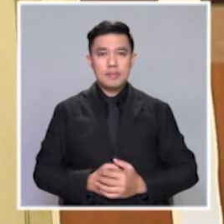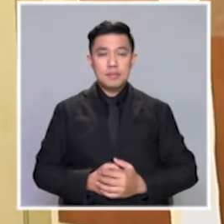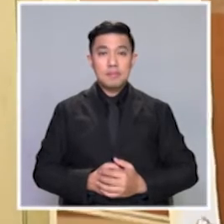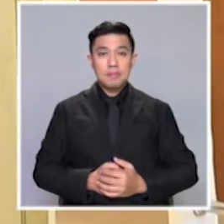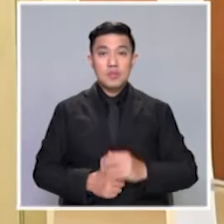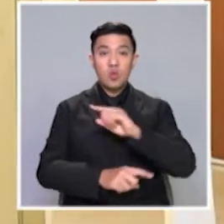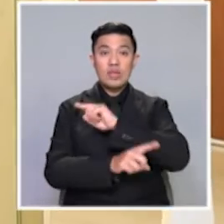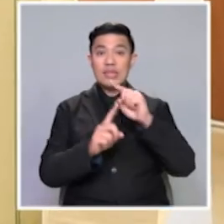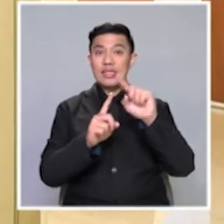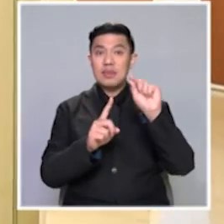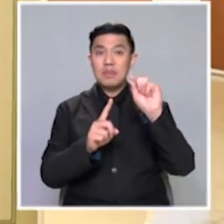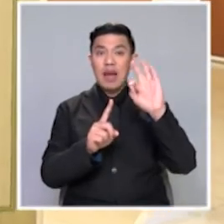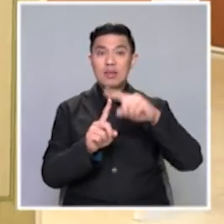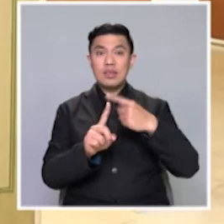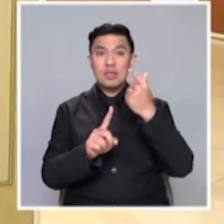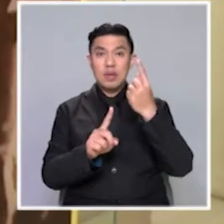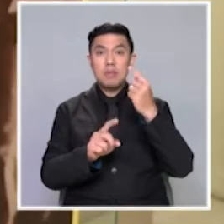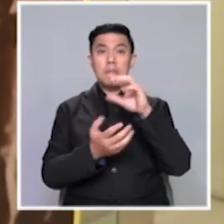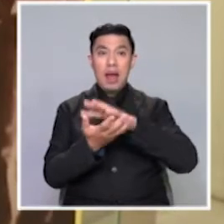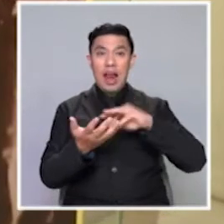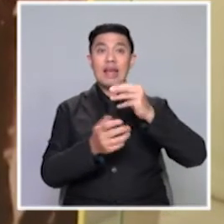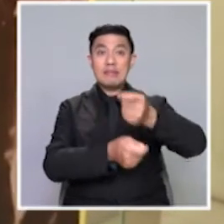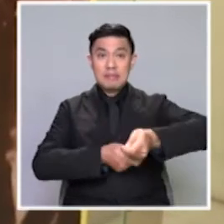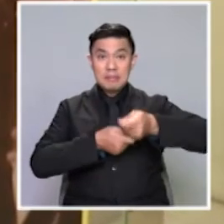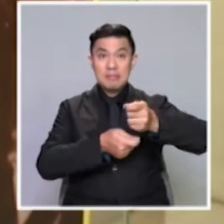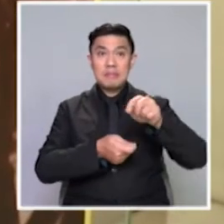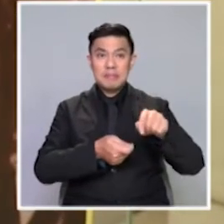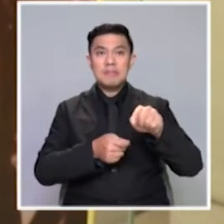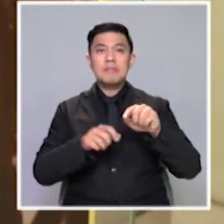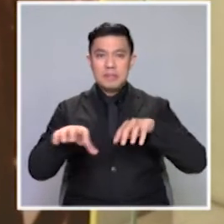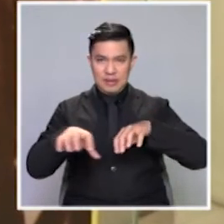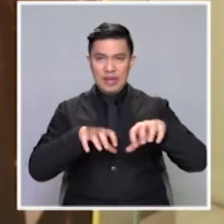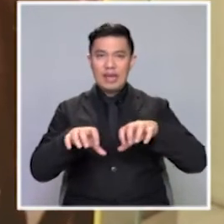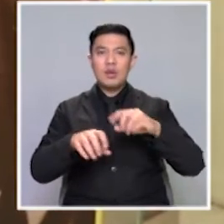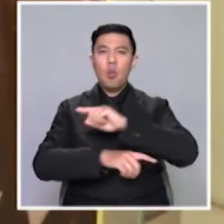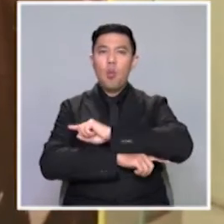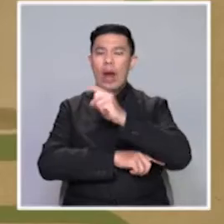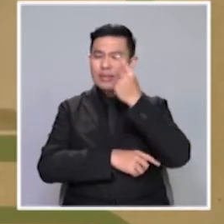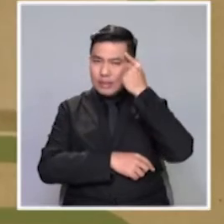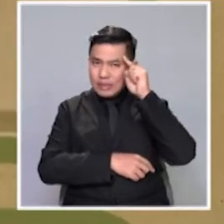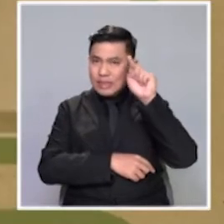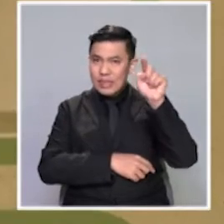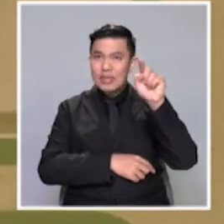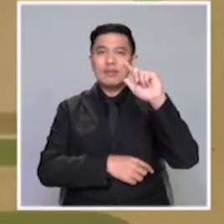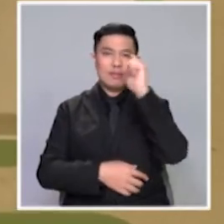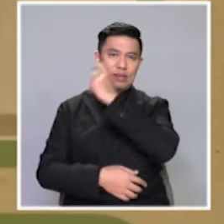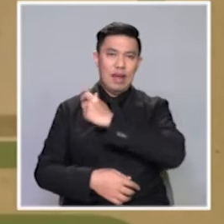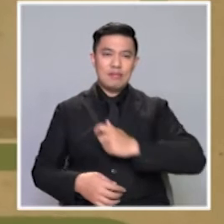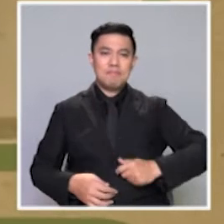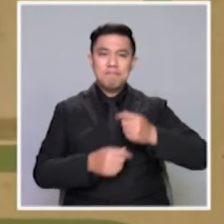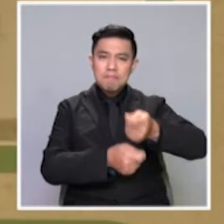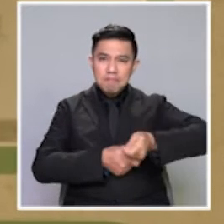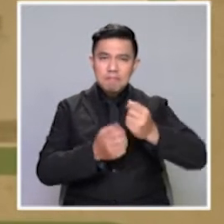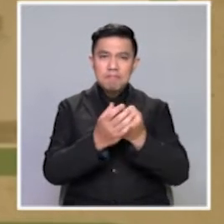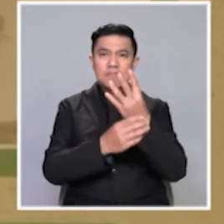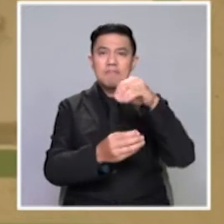ในวันที่29พฤศจิกายนนี้มหาวิทยาลัยเกษตรศาสตร์จึงเตรียมจัดงานระลึกถึงวันดนตรีทรงปลูกดนตรีทรงโปรดสืบ